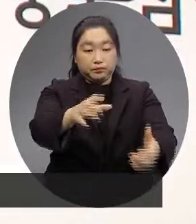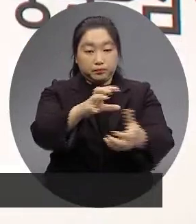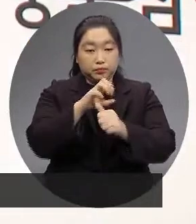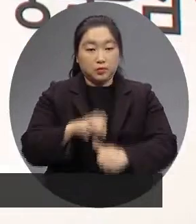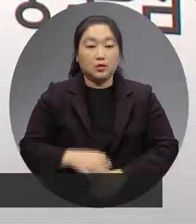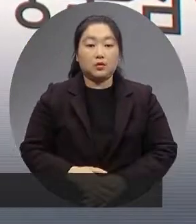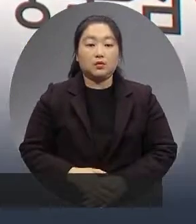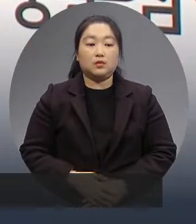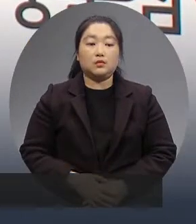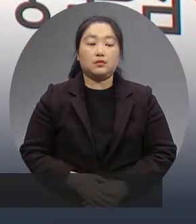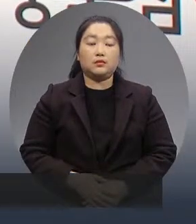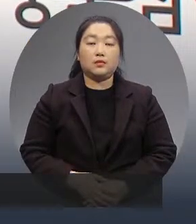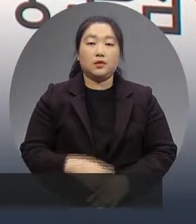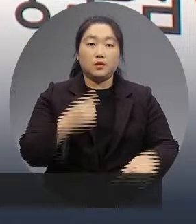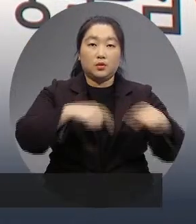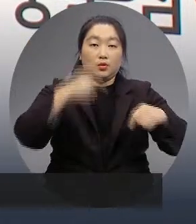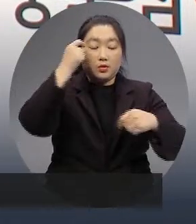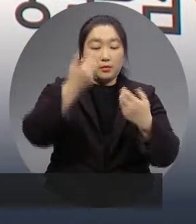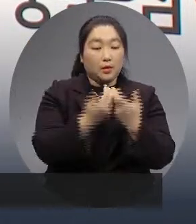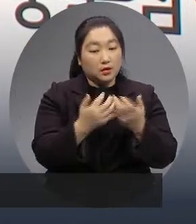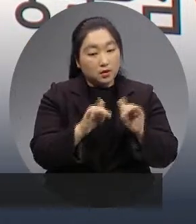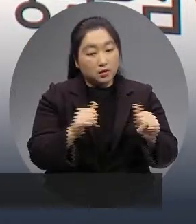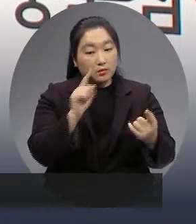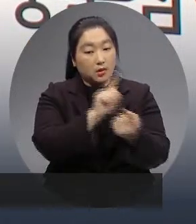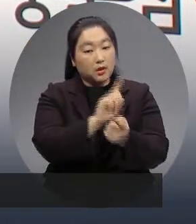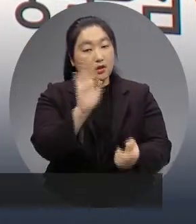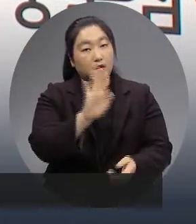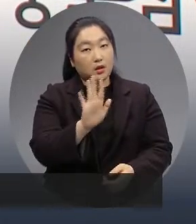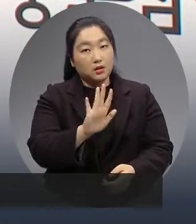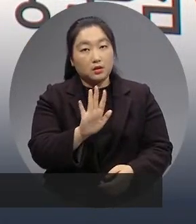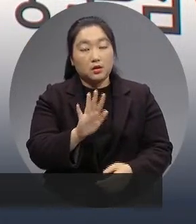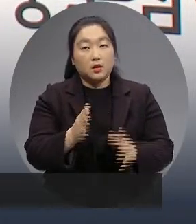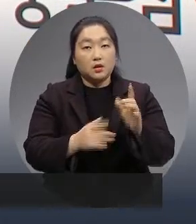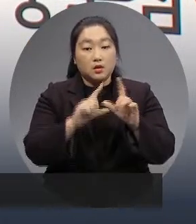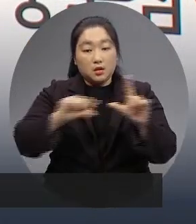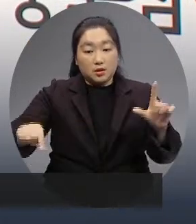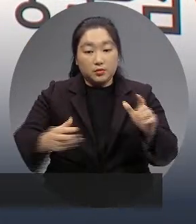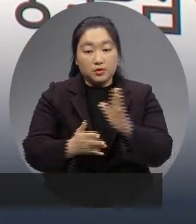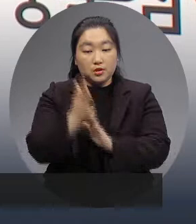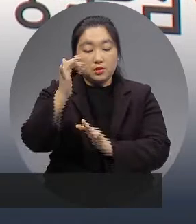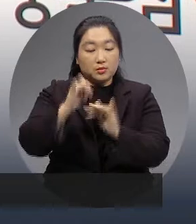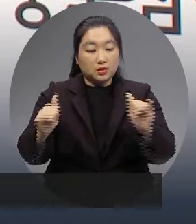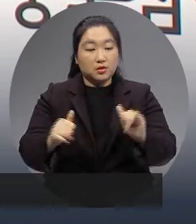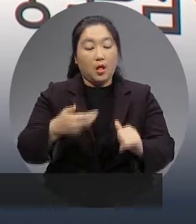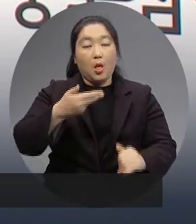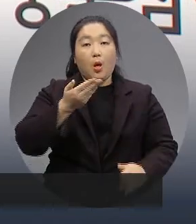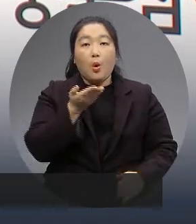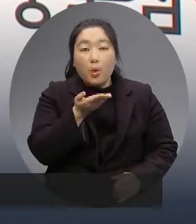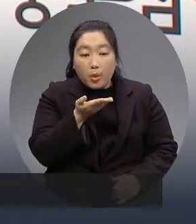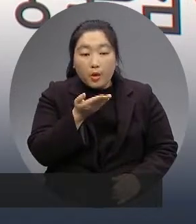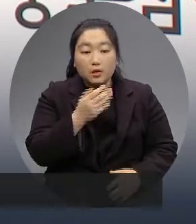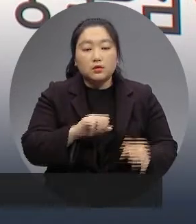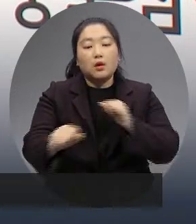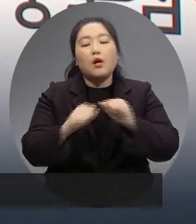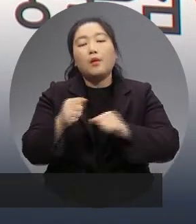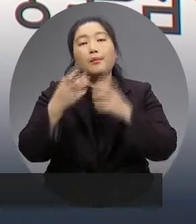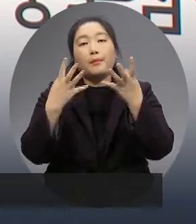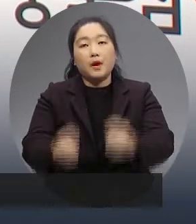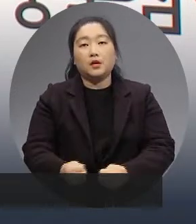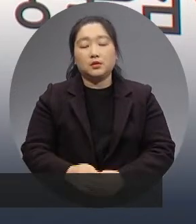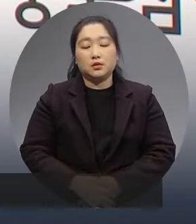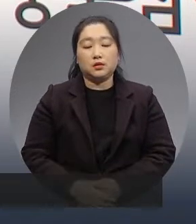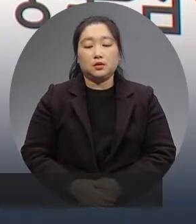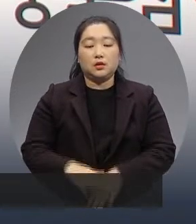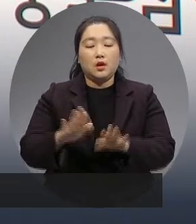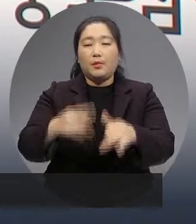정책에 반대하는 시민들은 만나지 않거나 그리고 일부 시민들의 목소리는 무시하는 그런 처사들이